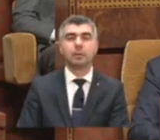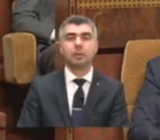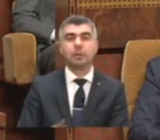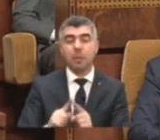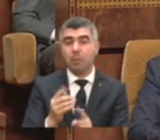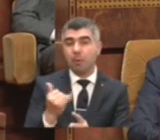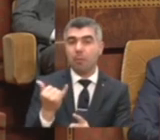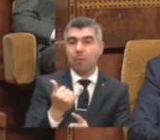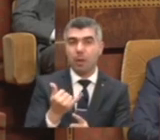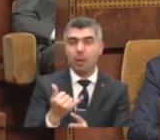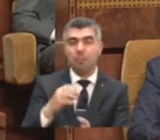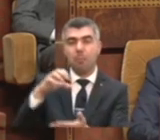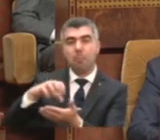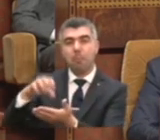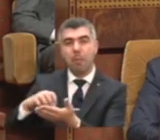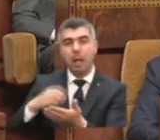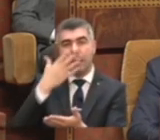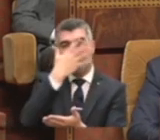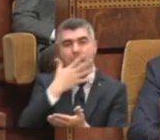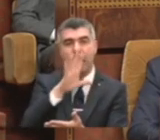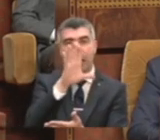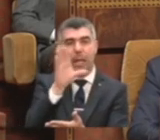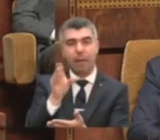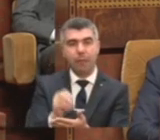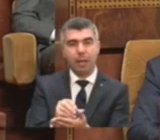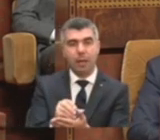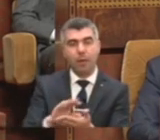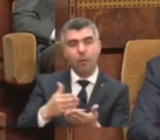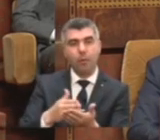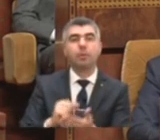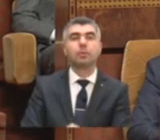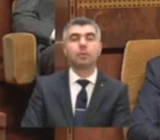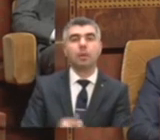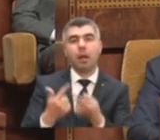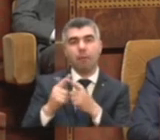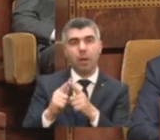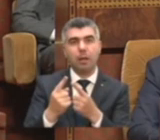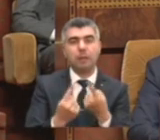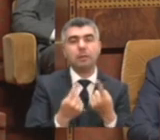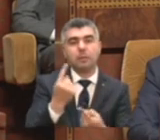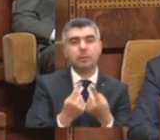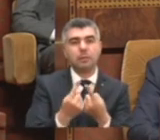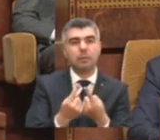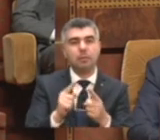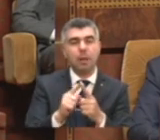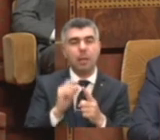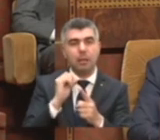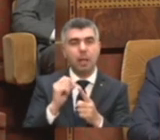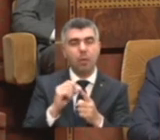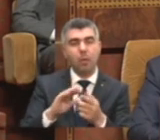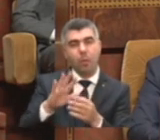بالنسبة للبلدان الإفريقية اللي كتعتبر ضحية ديال الممارسات ديال بلدان الشمال.